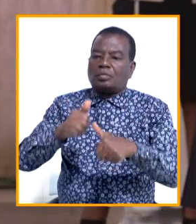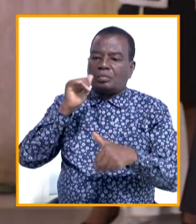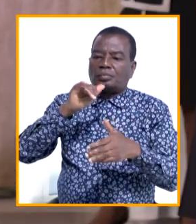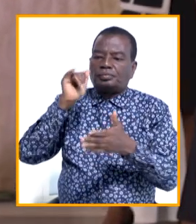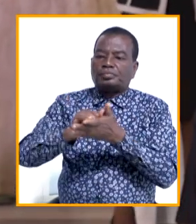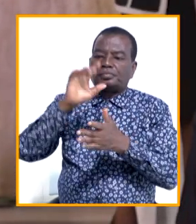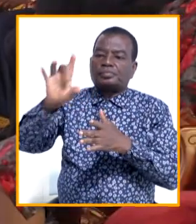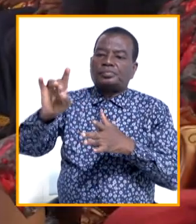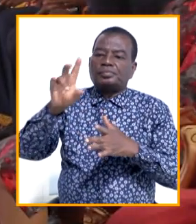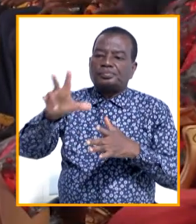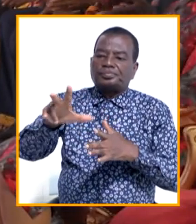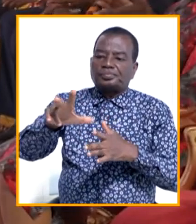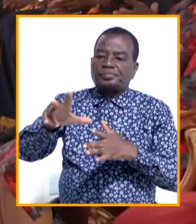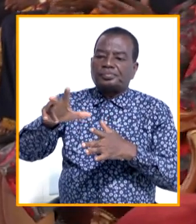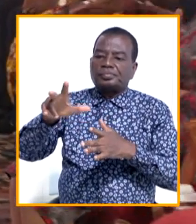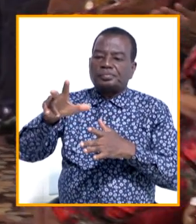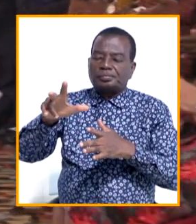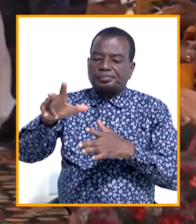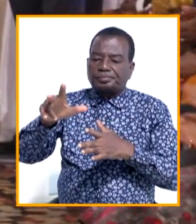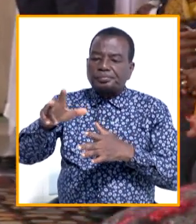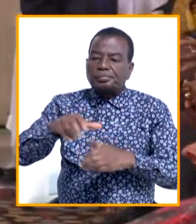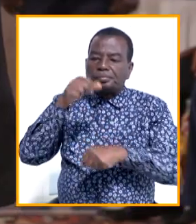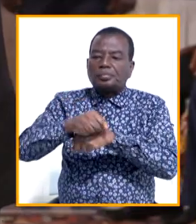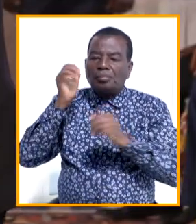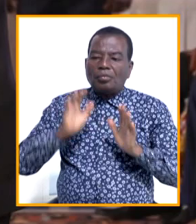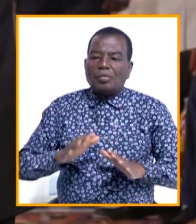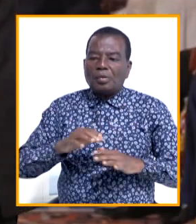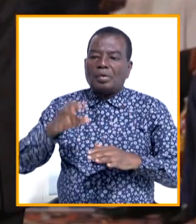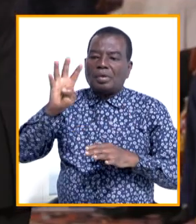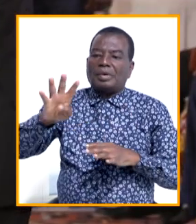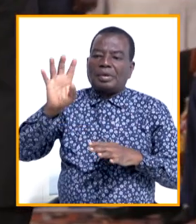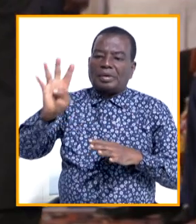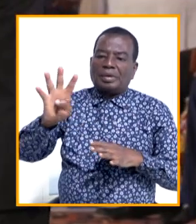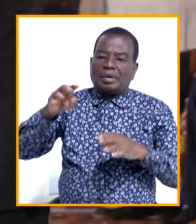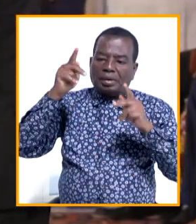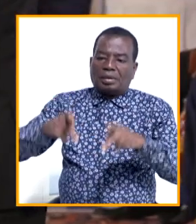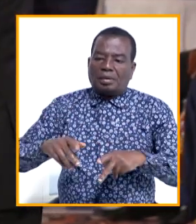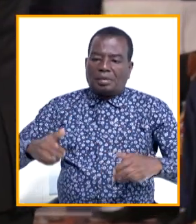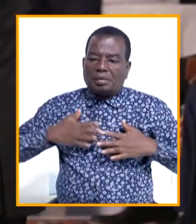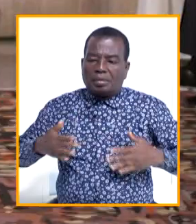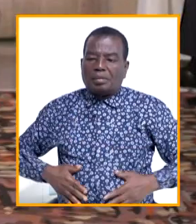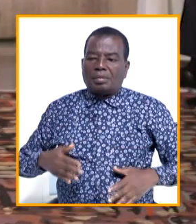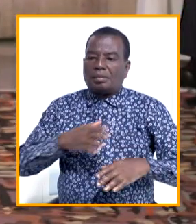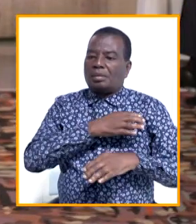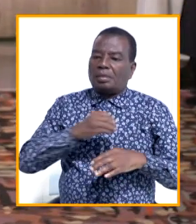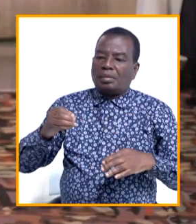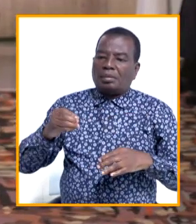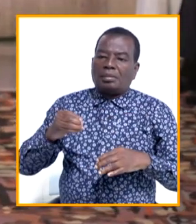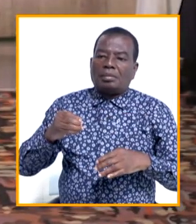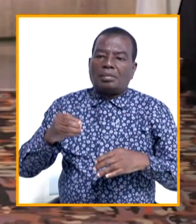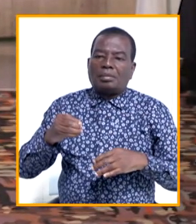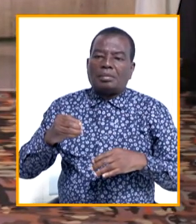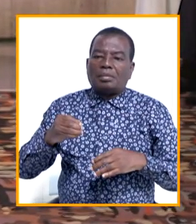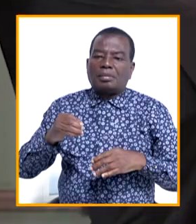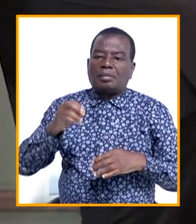83 lauréats se composent de 47 personnes physiques dont 33 hommes 13 femmes et un couple